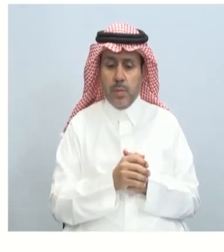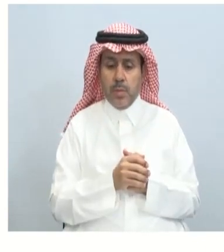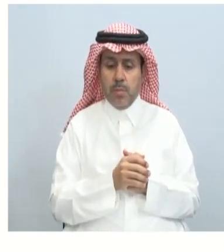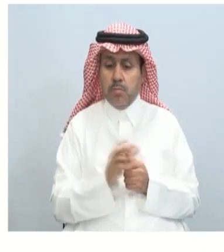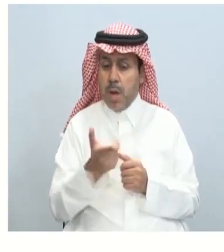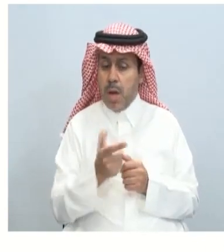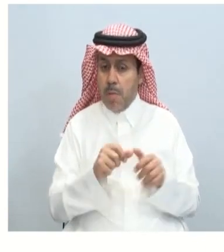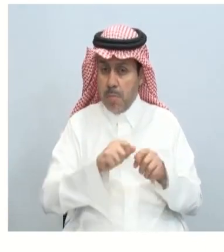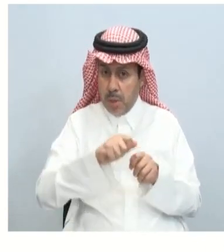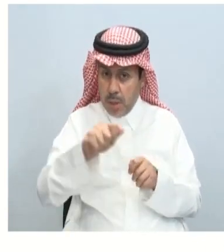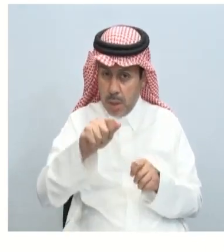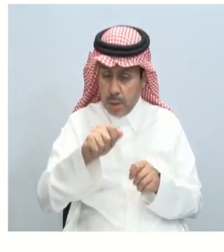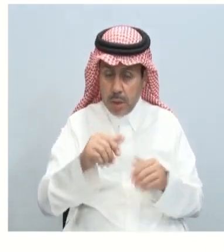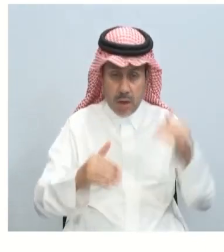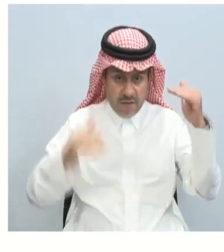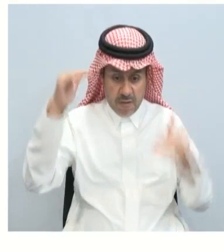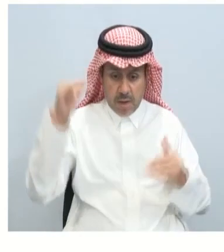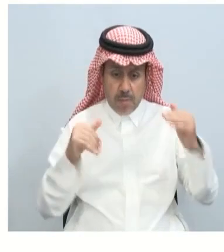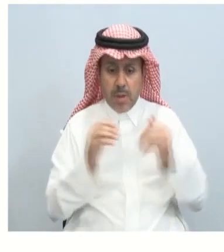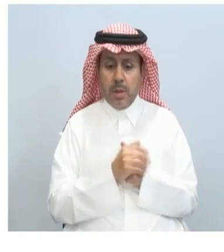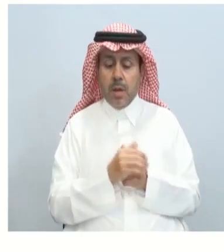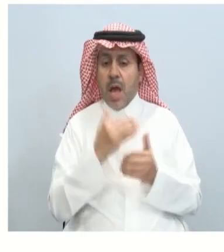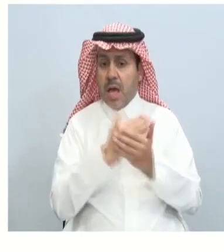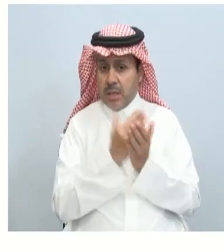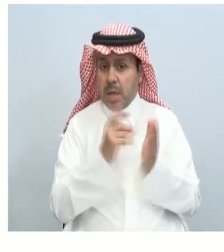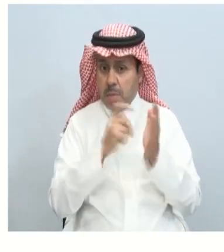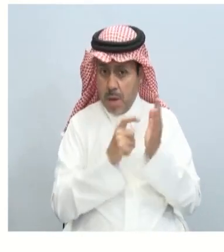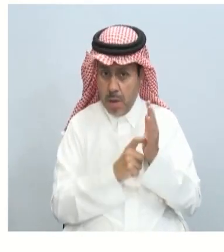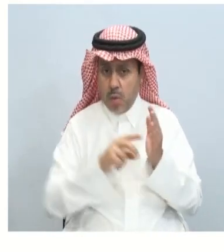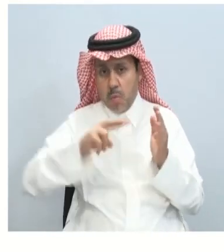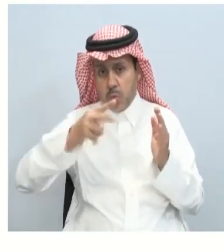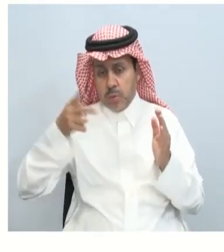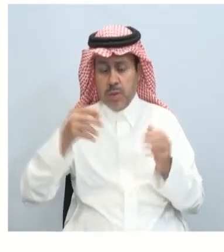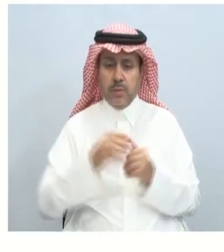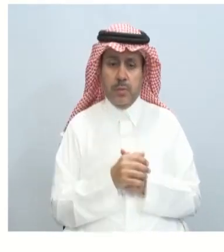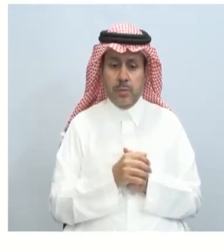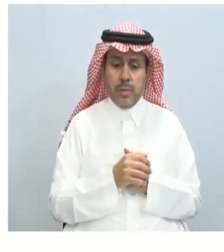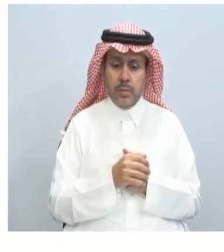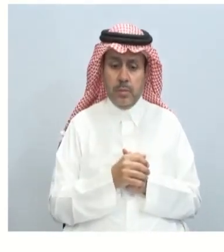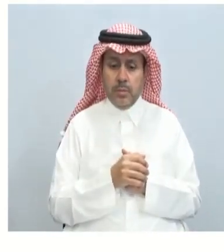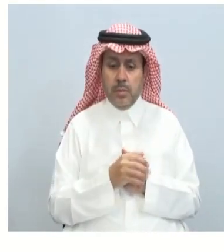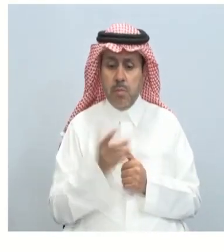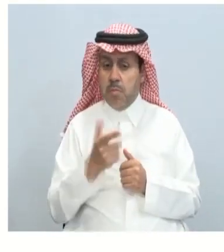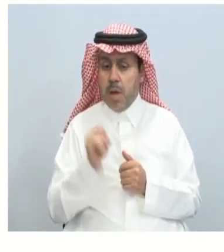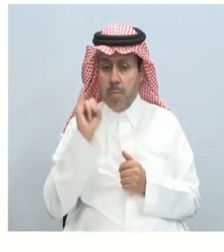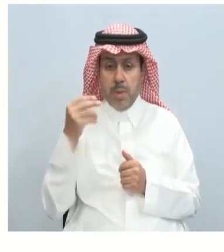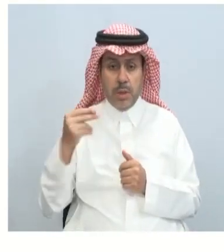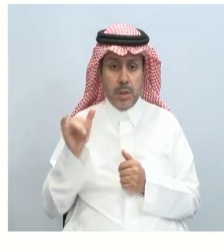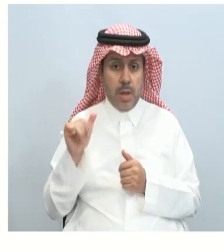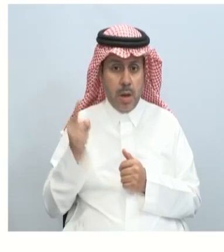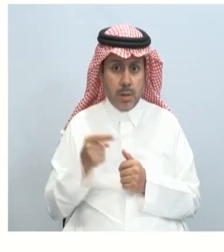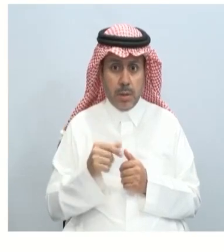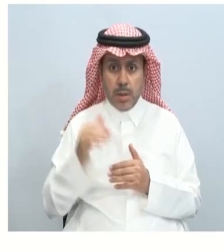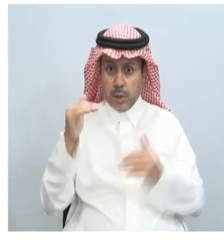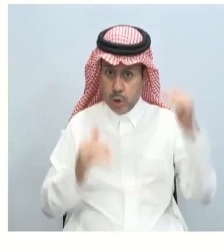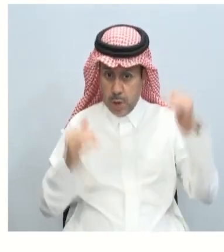ما معيار التفرقه بين اقسام القانون المختلفه نعيد السؤال مره اخرى ما معيار